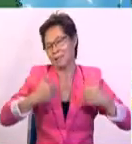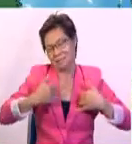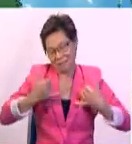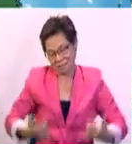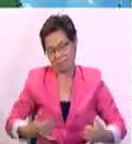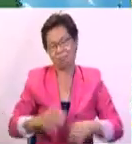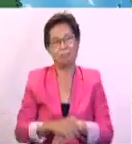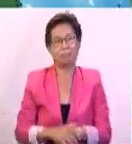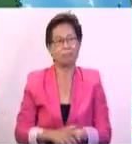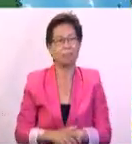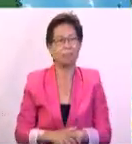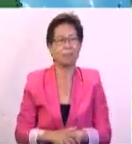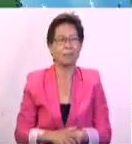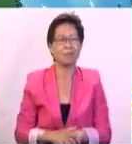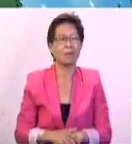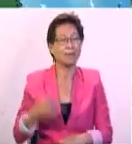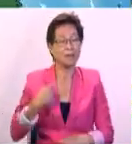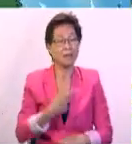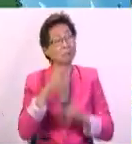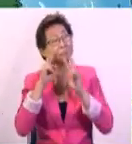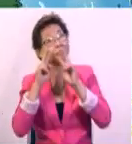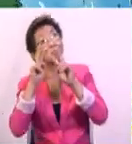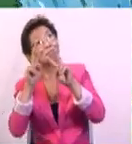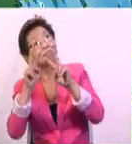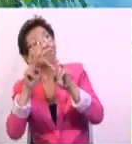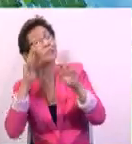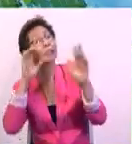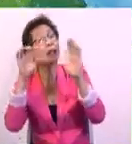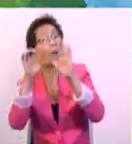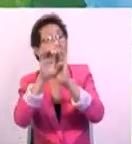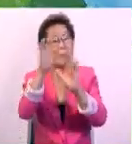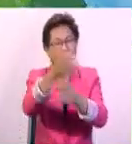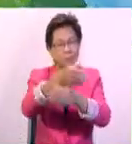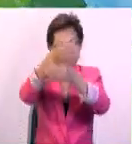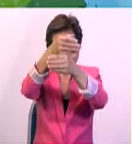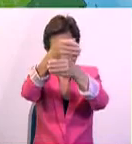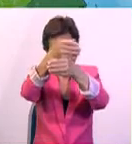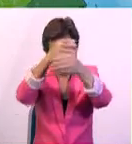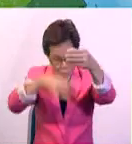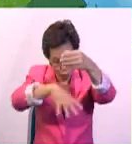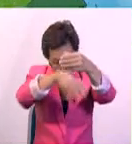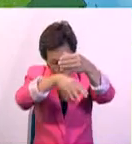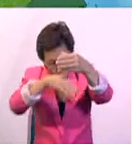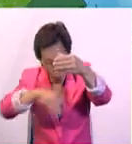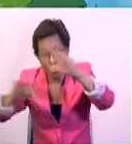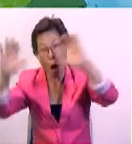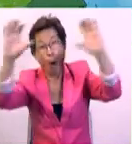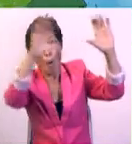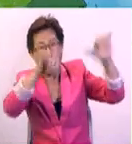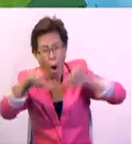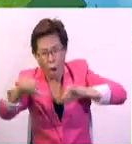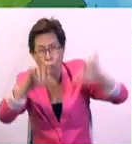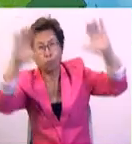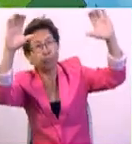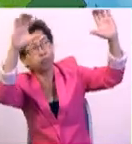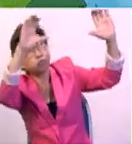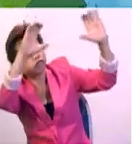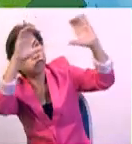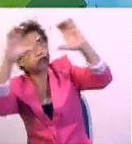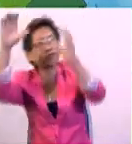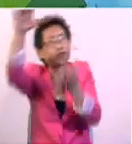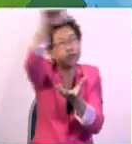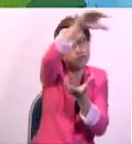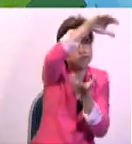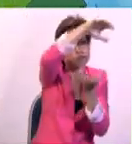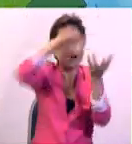ini. Dan seterusnya, perhatikan pula paparan imej satelit, kelompok awan aktif yang dicerap lebih tertumpu